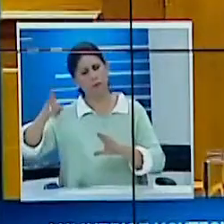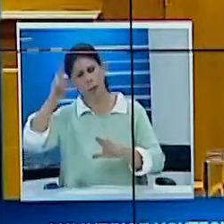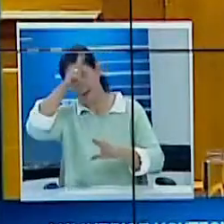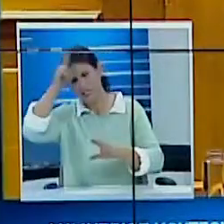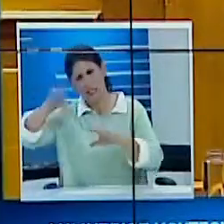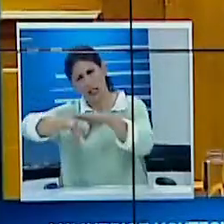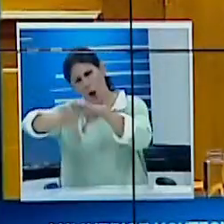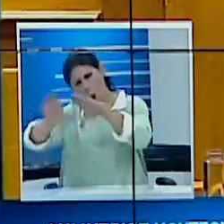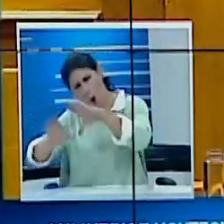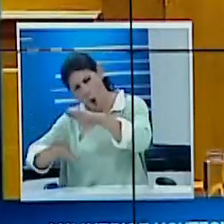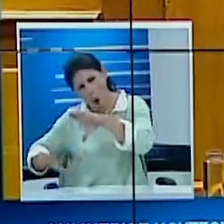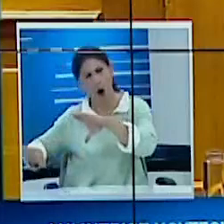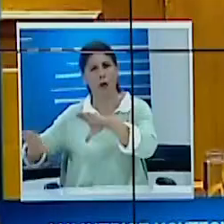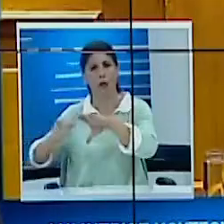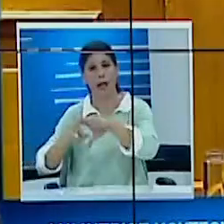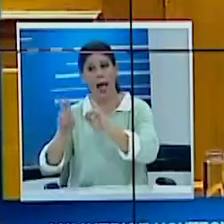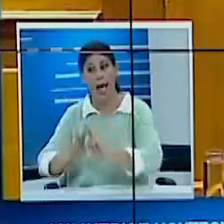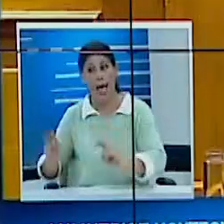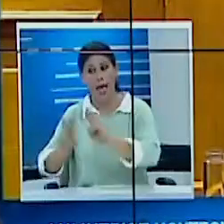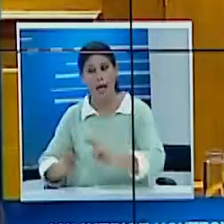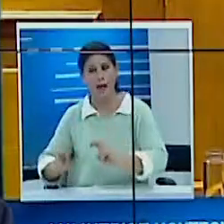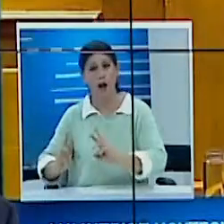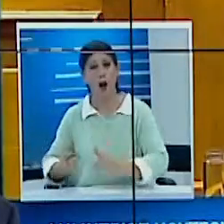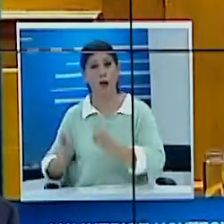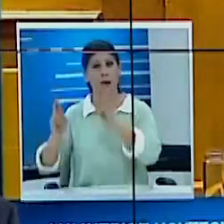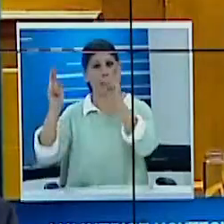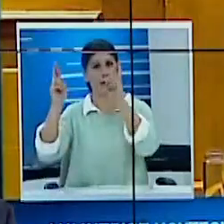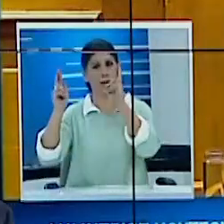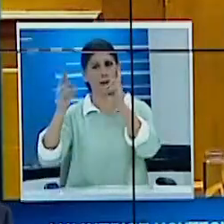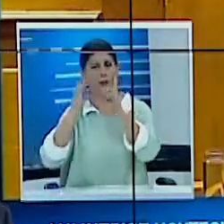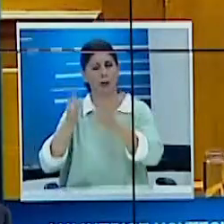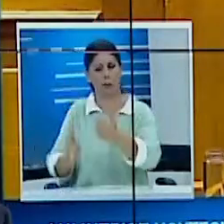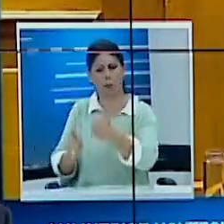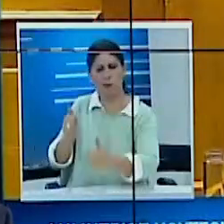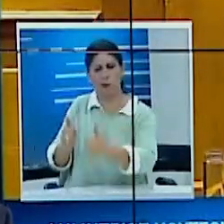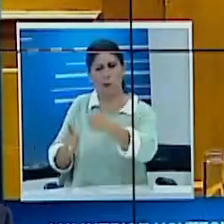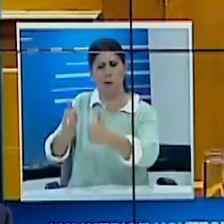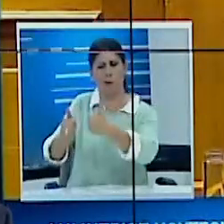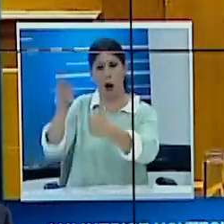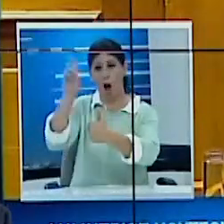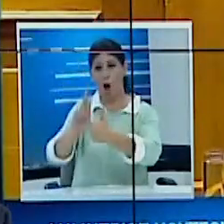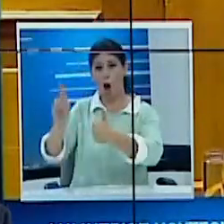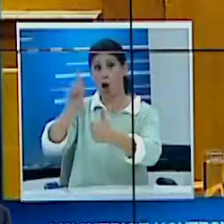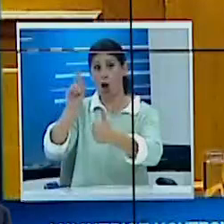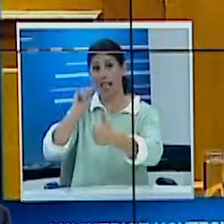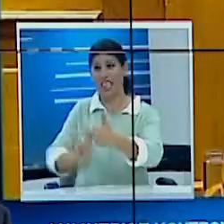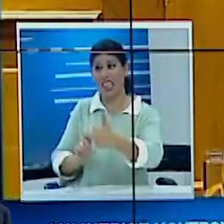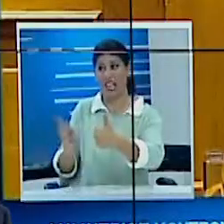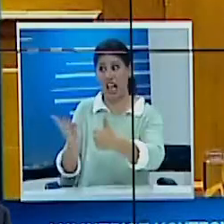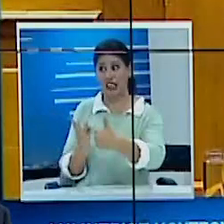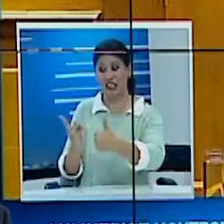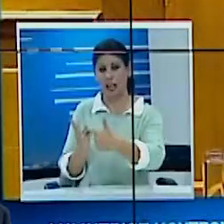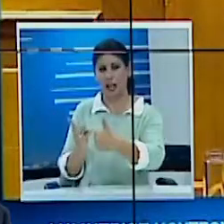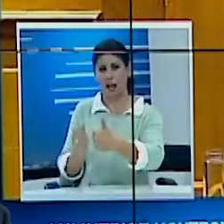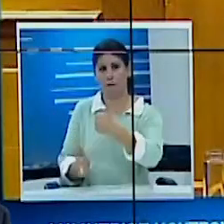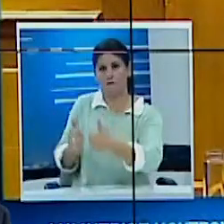Ελλάδας-ΗΠΑ, που είναι ένα θέμα που η αλήθεια είναι ότι για το ΚΚΕ είναι πιο σοβαρό. Λοιπόν, η συζήτηση συνεχίζεται.